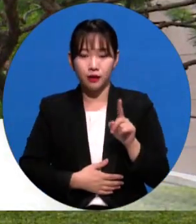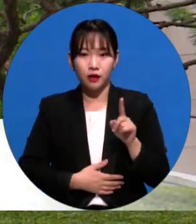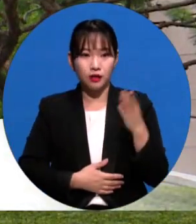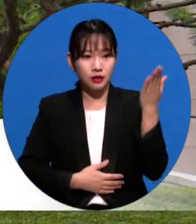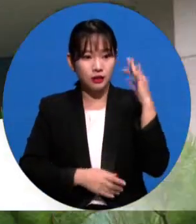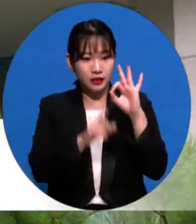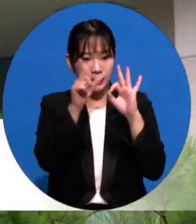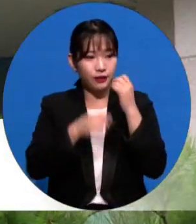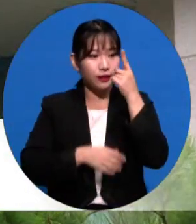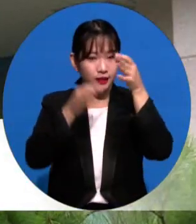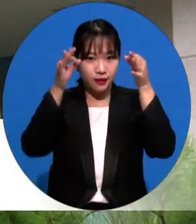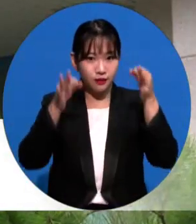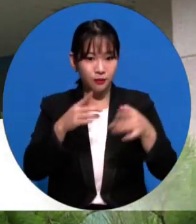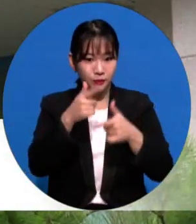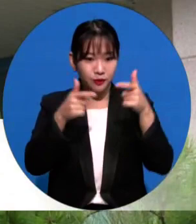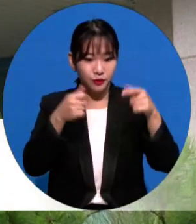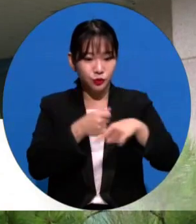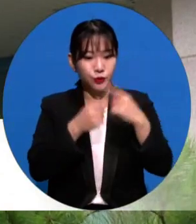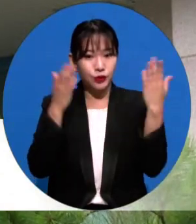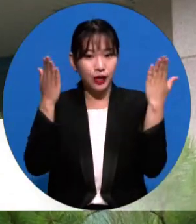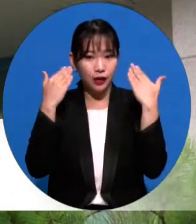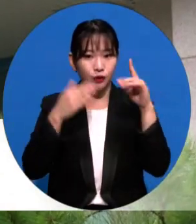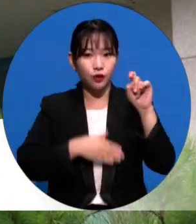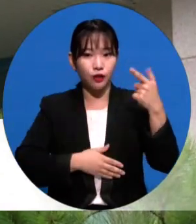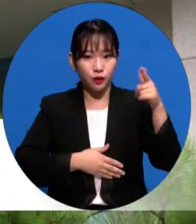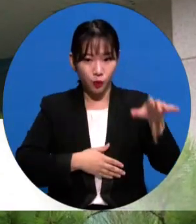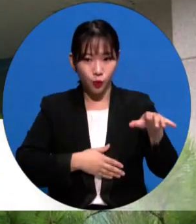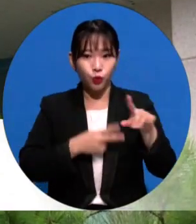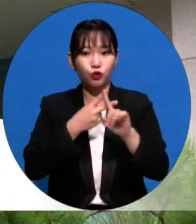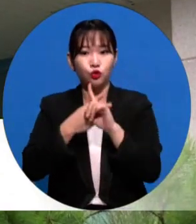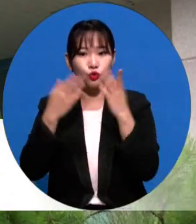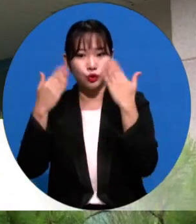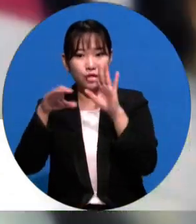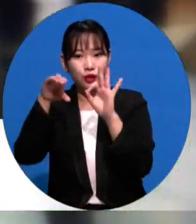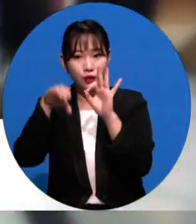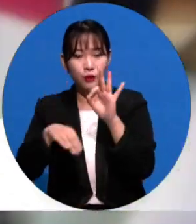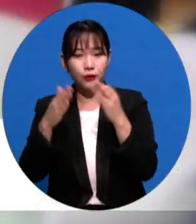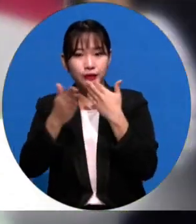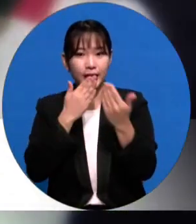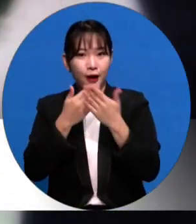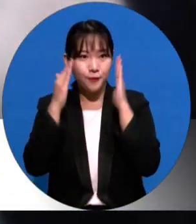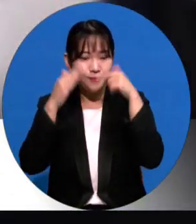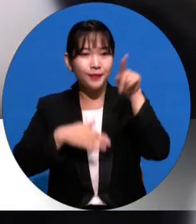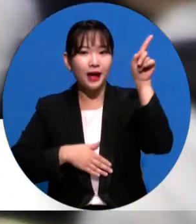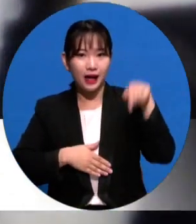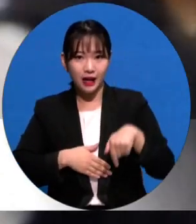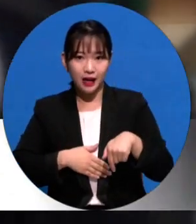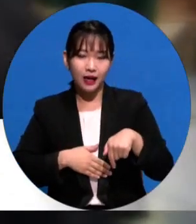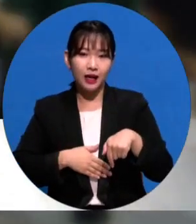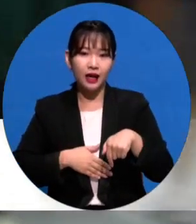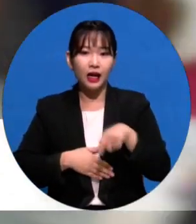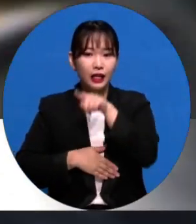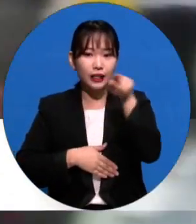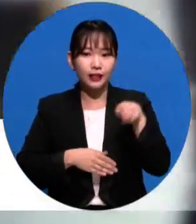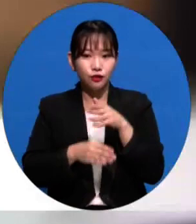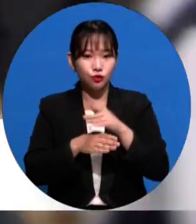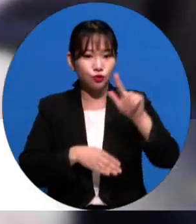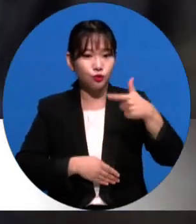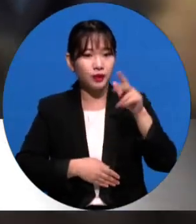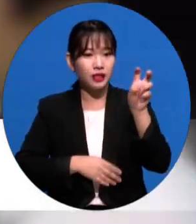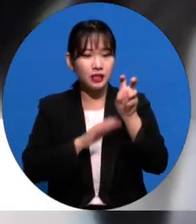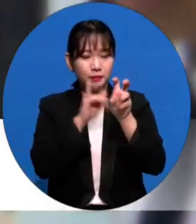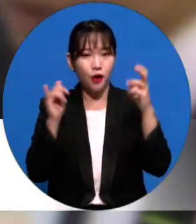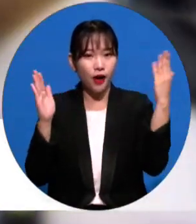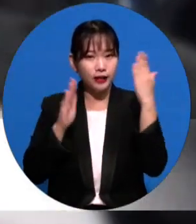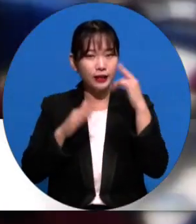지난 10월 한 달 동안 목포 지역 초등학교 16곳과 중학교 10곳이 체험학습을 다녀왔는데 이 가운데 620여